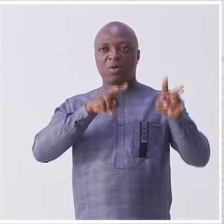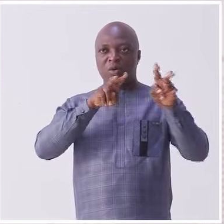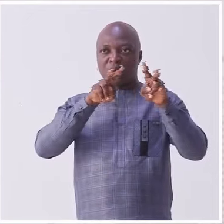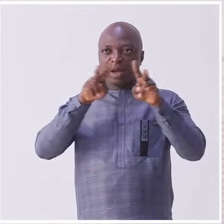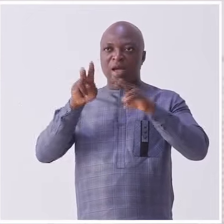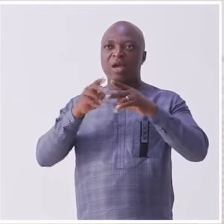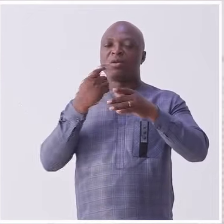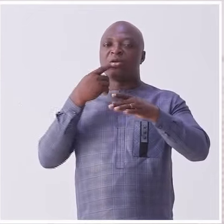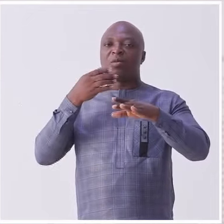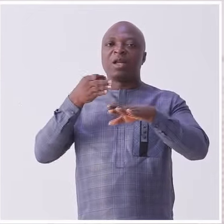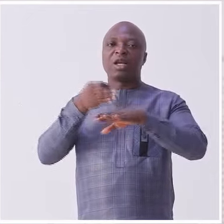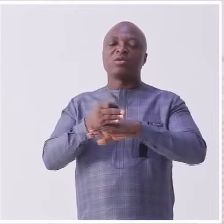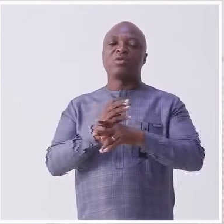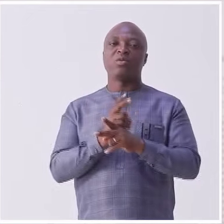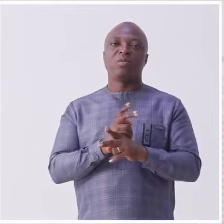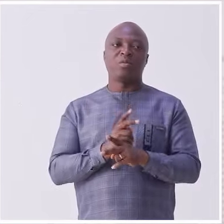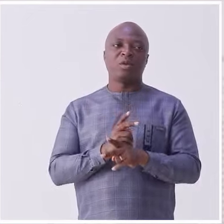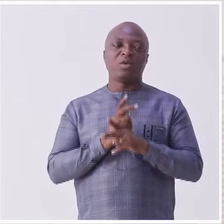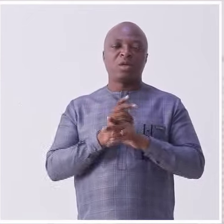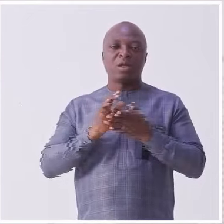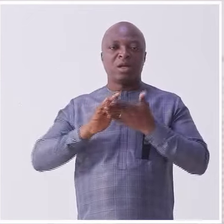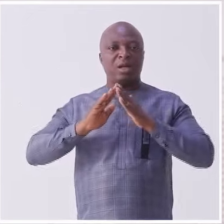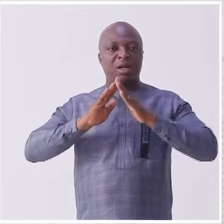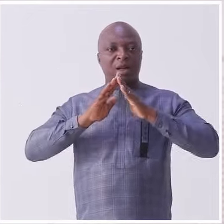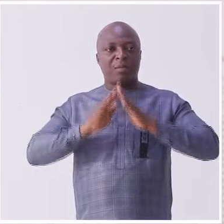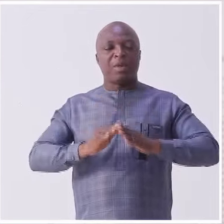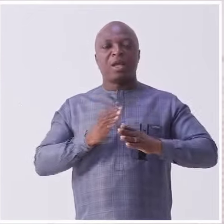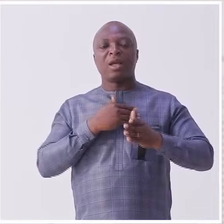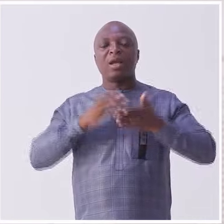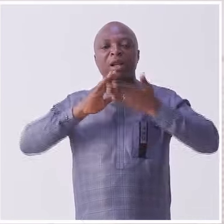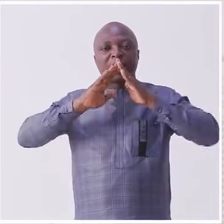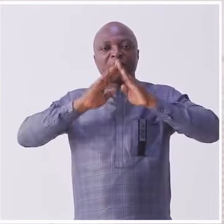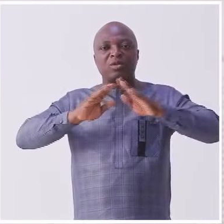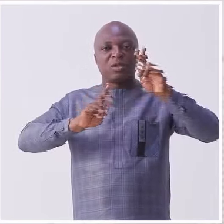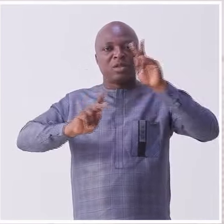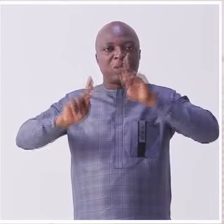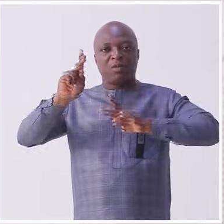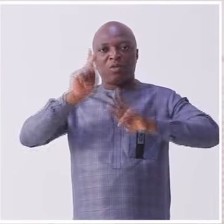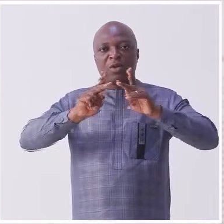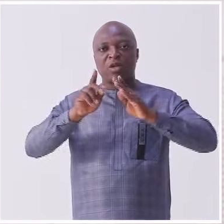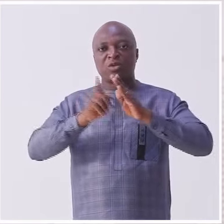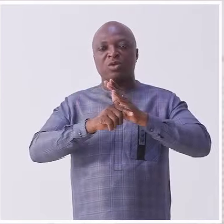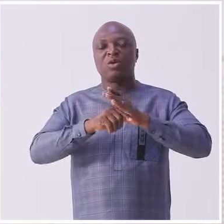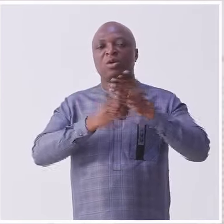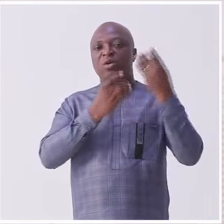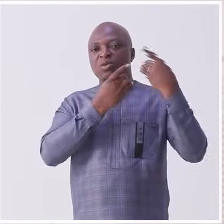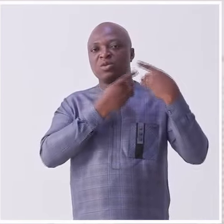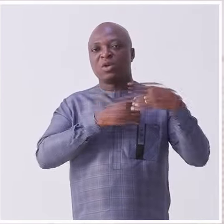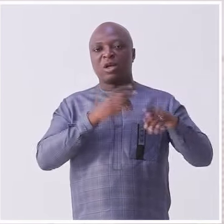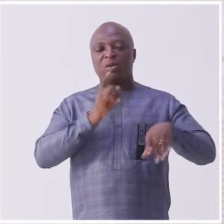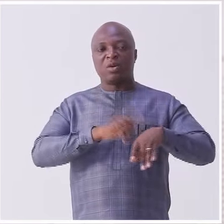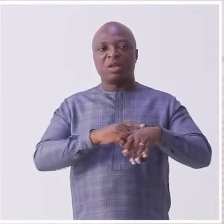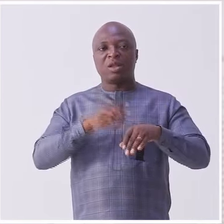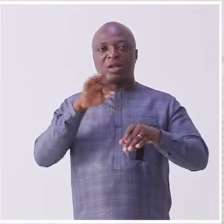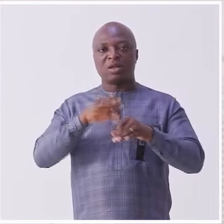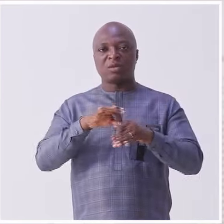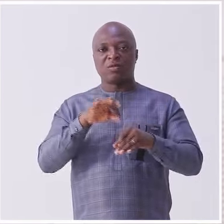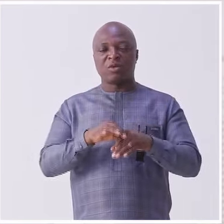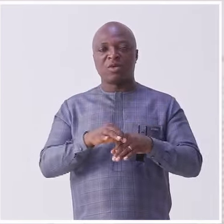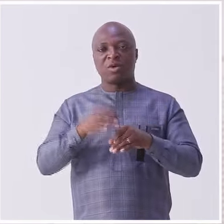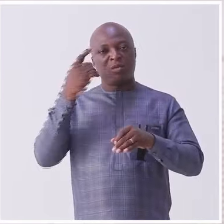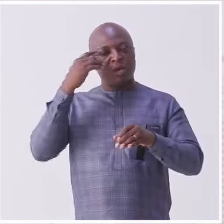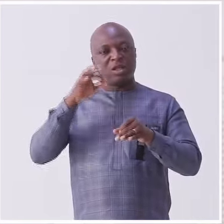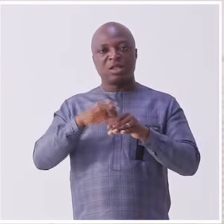de l'impératif de maintenir la paix et la quiétude des populations durant les opérations de vote pour